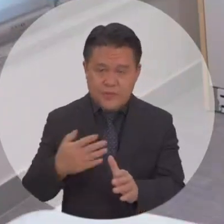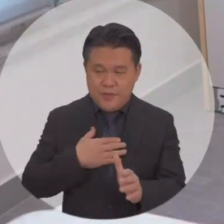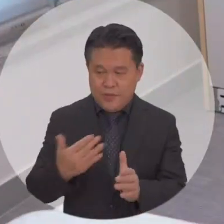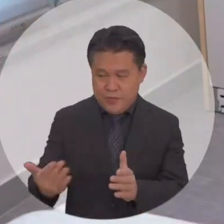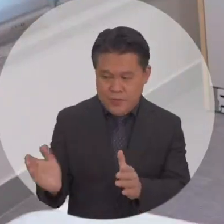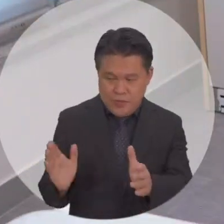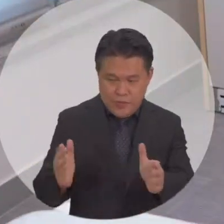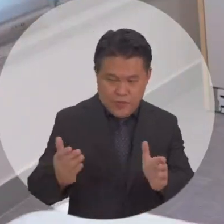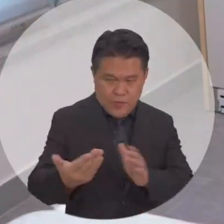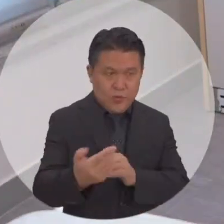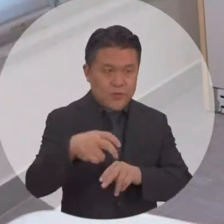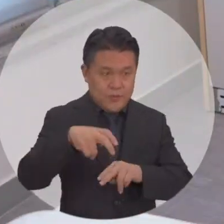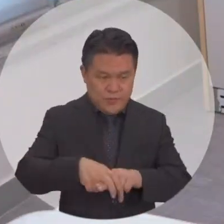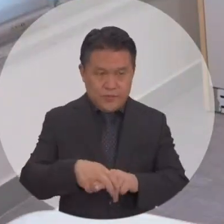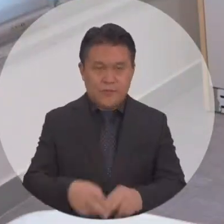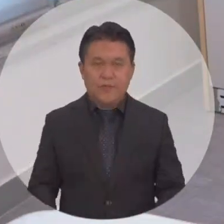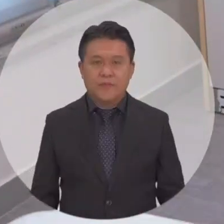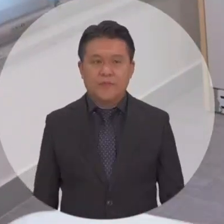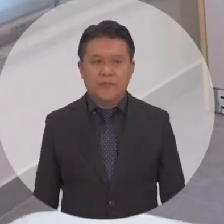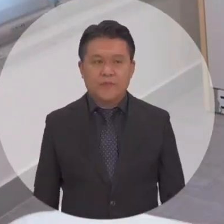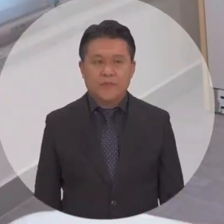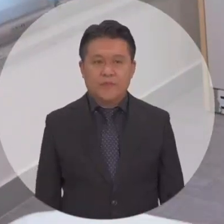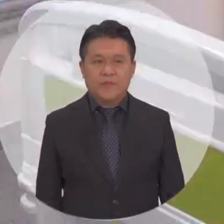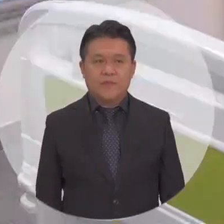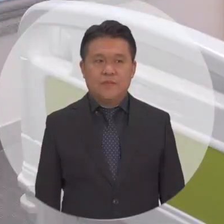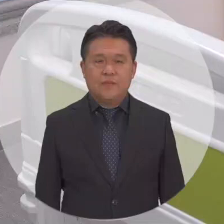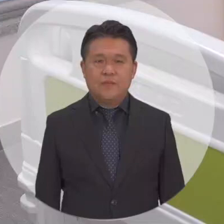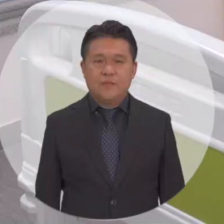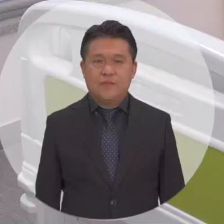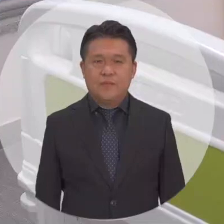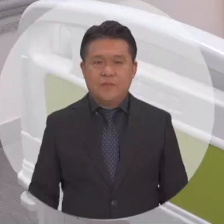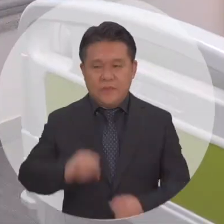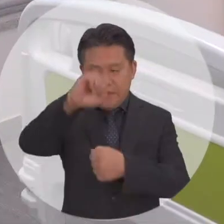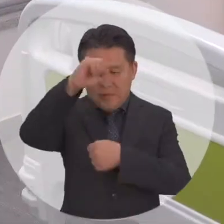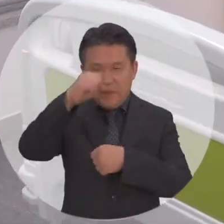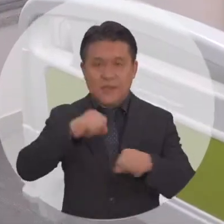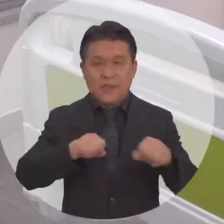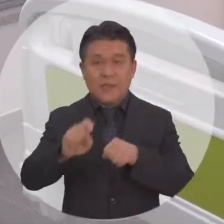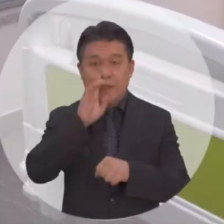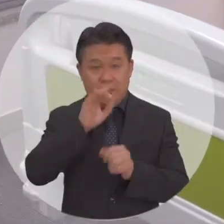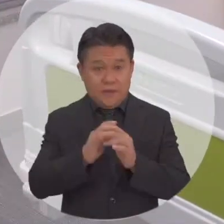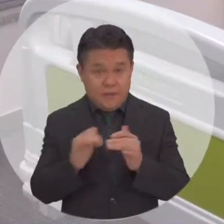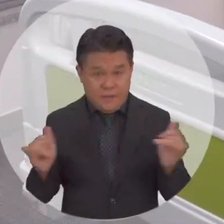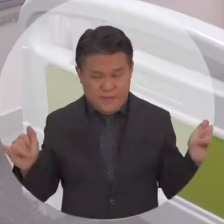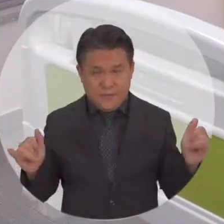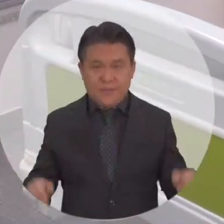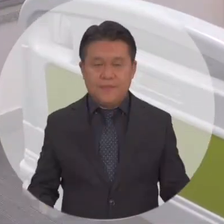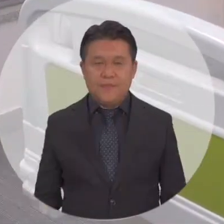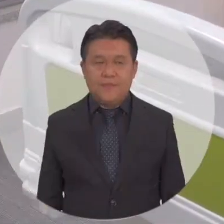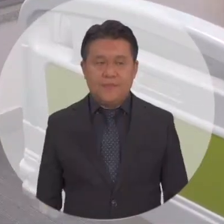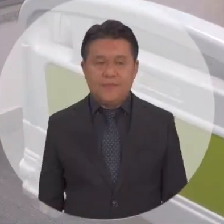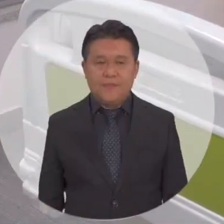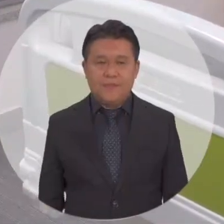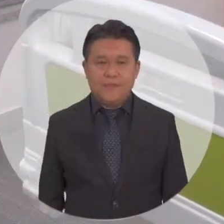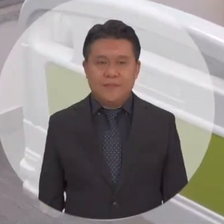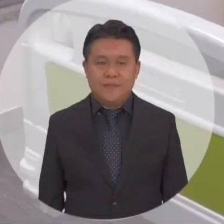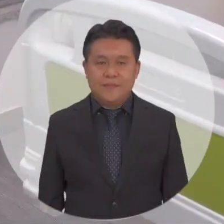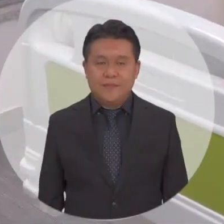요양보호사 쪽으로 몸을 돌려 일으켜 앉힙니다. 다리를 움직일 수 없는 경우입니다.